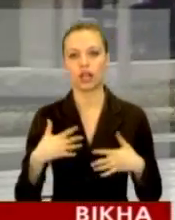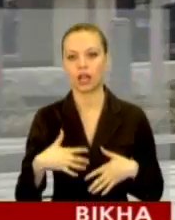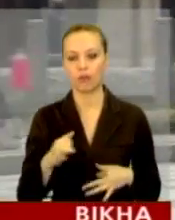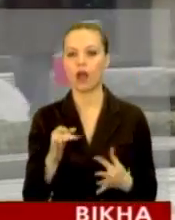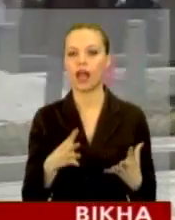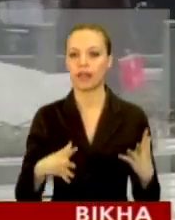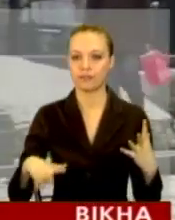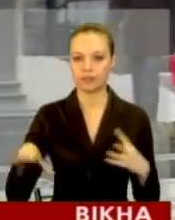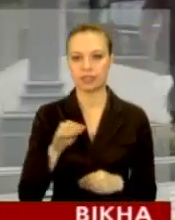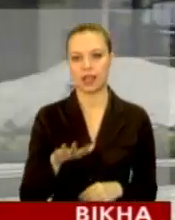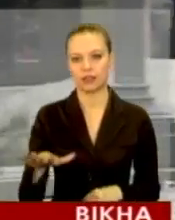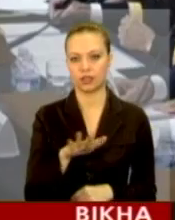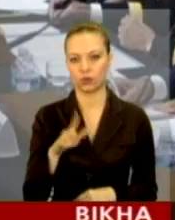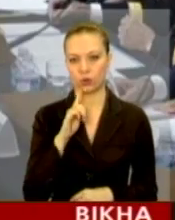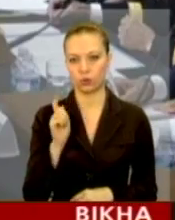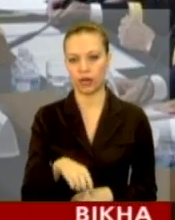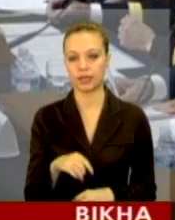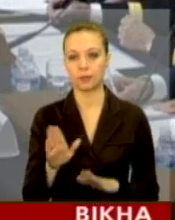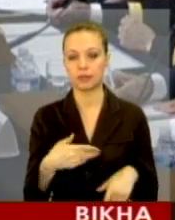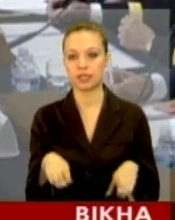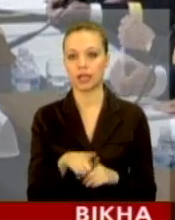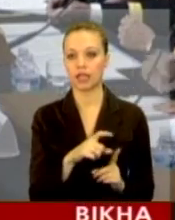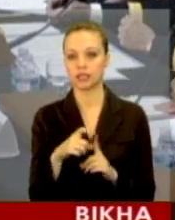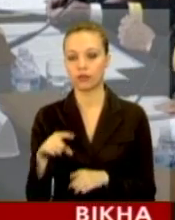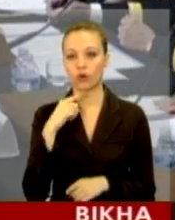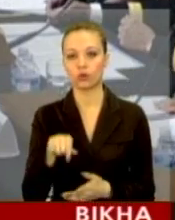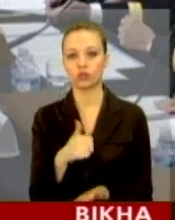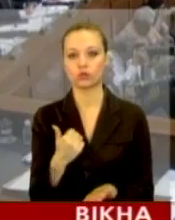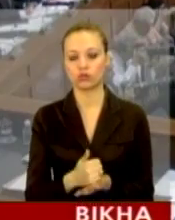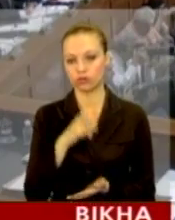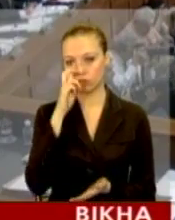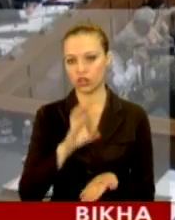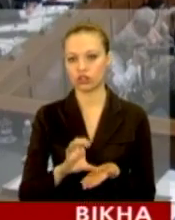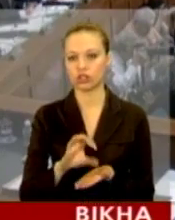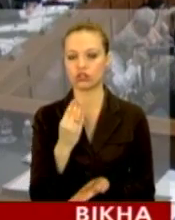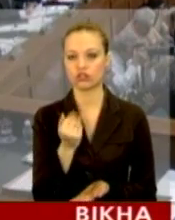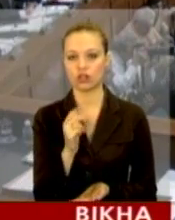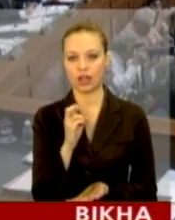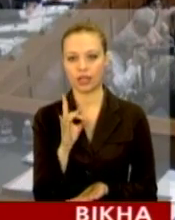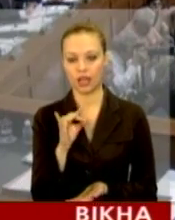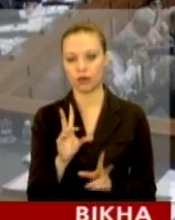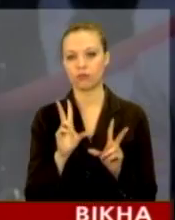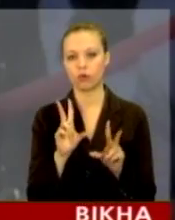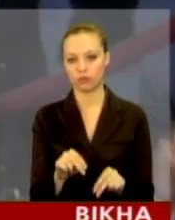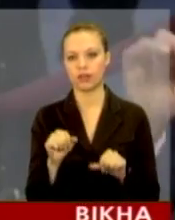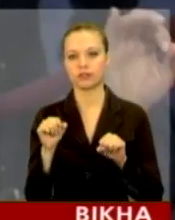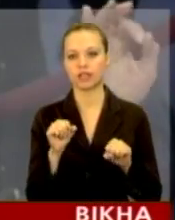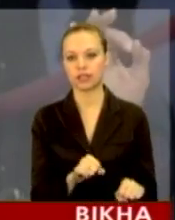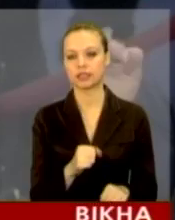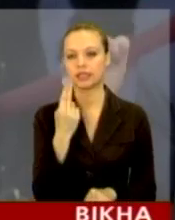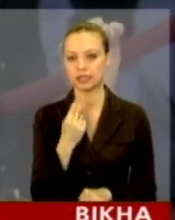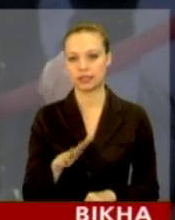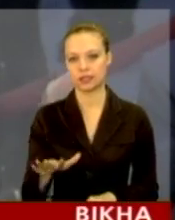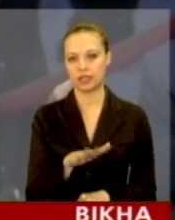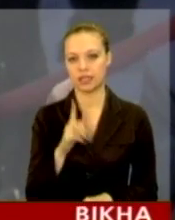й всієї території України. Після таких слів російського очільника держсекретар США Джон Керрі пообіцяв захистити